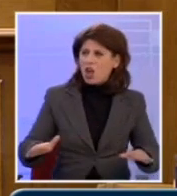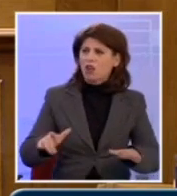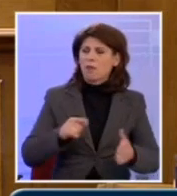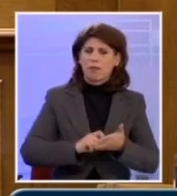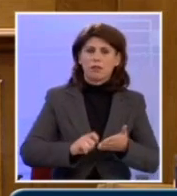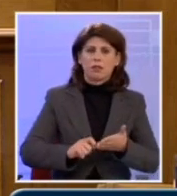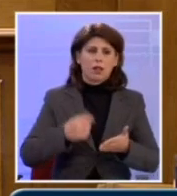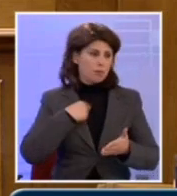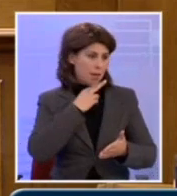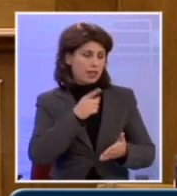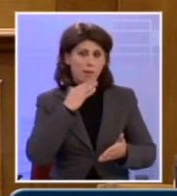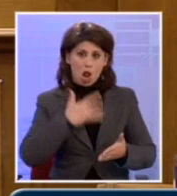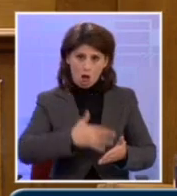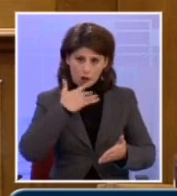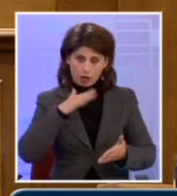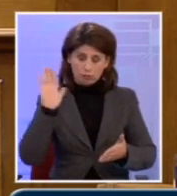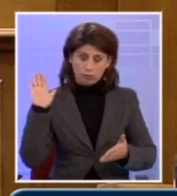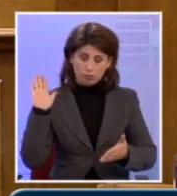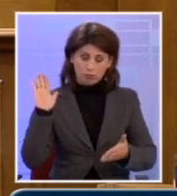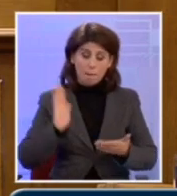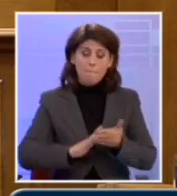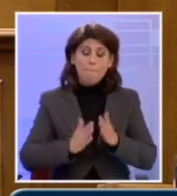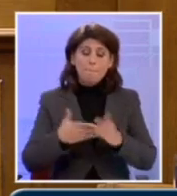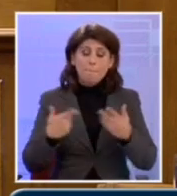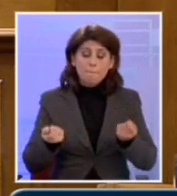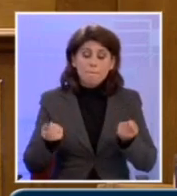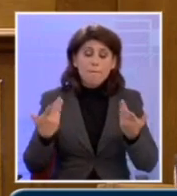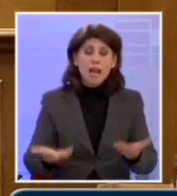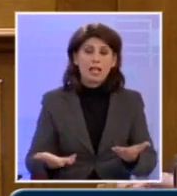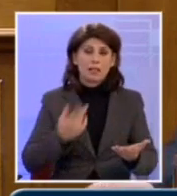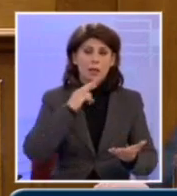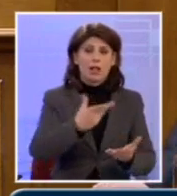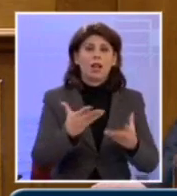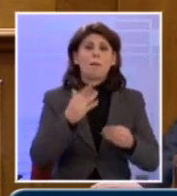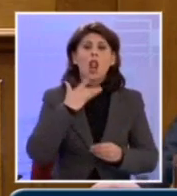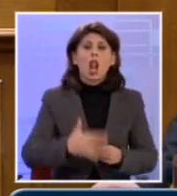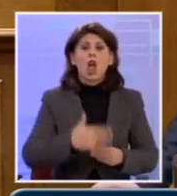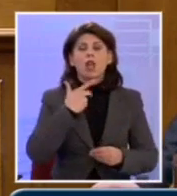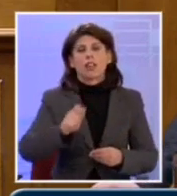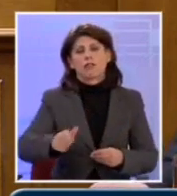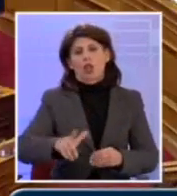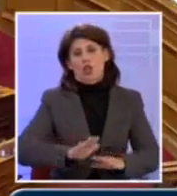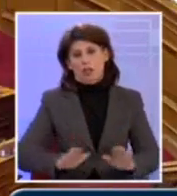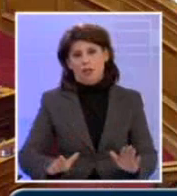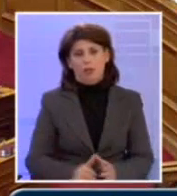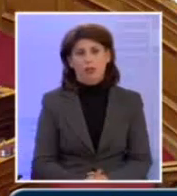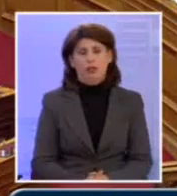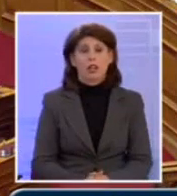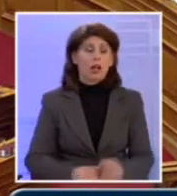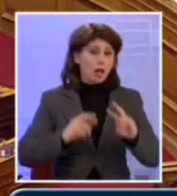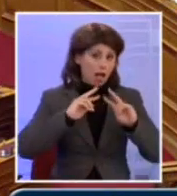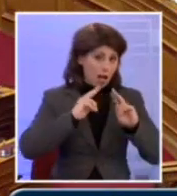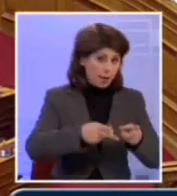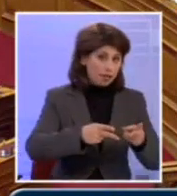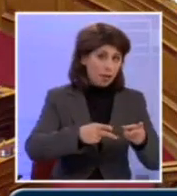Εμείς τους απαντάμε όχι με λόγια, αλλά με πράξεις. Τα πολλά λόγια είναι φτώχεια. Τους